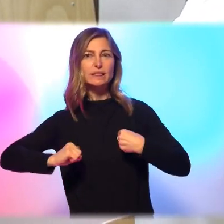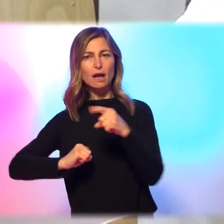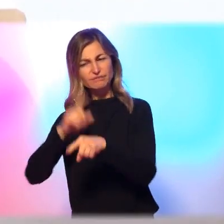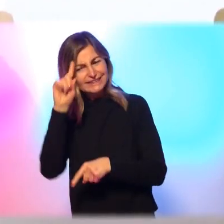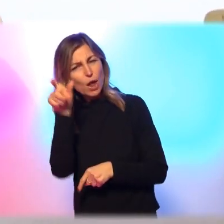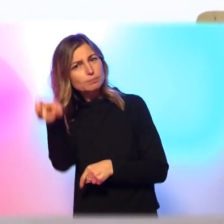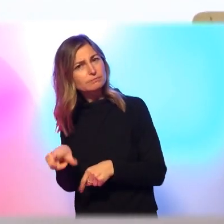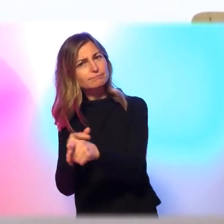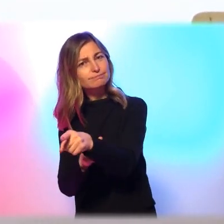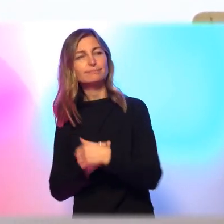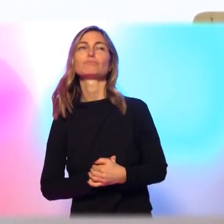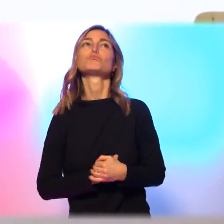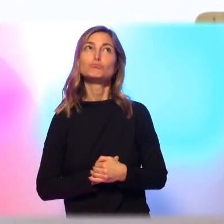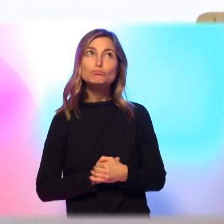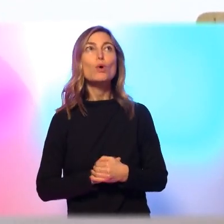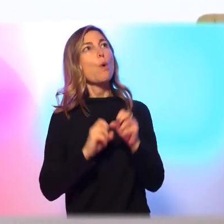Frau.